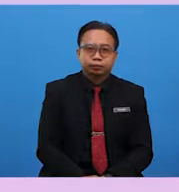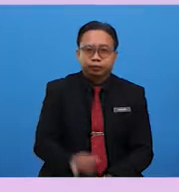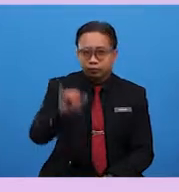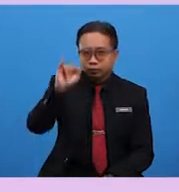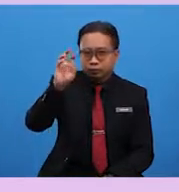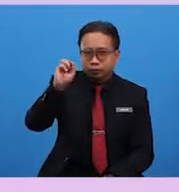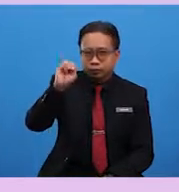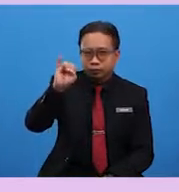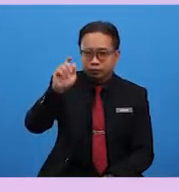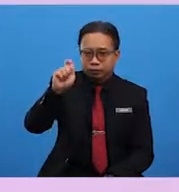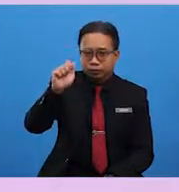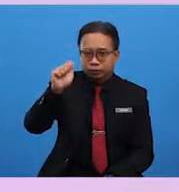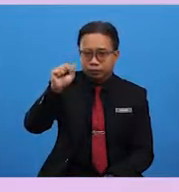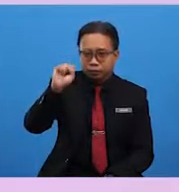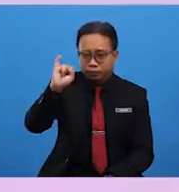imitasi